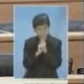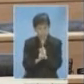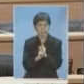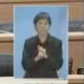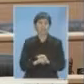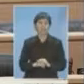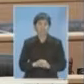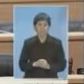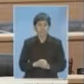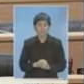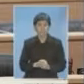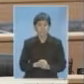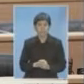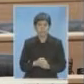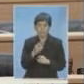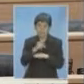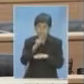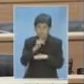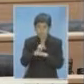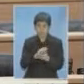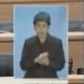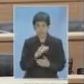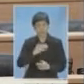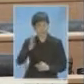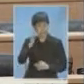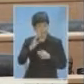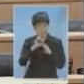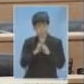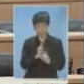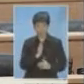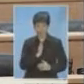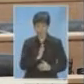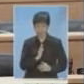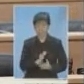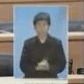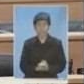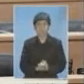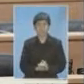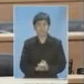กันท่านประธานครับเวลาที่เราพูดถึงความเป็นกลางเนี่ยนะครับ